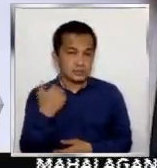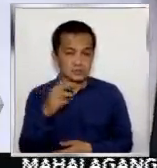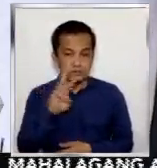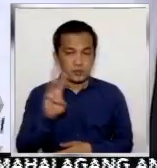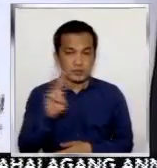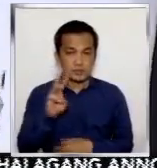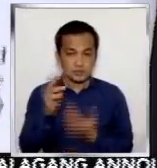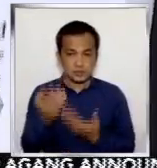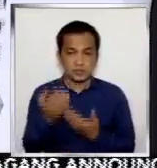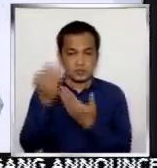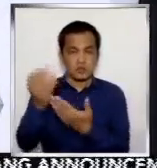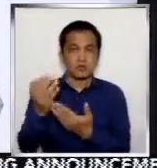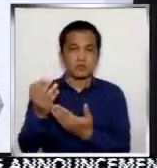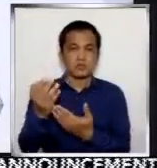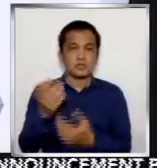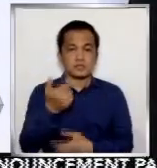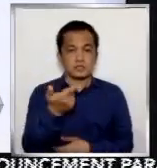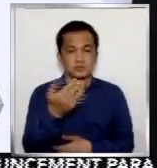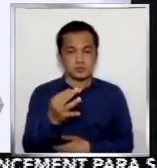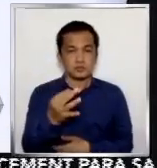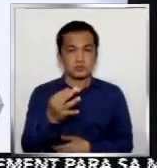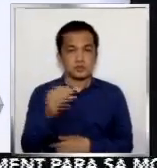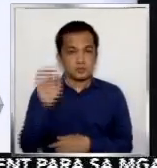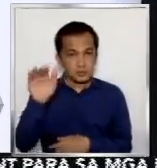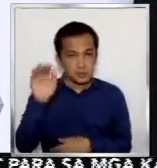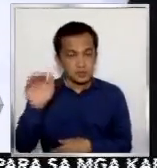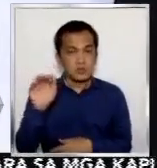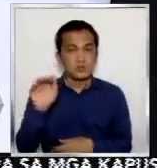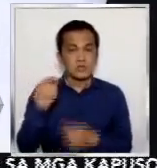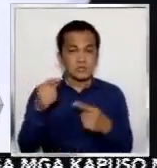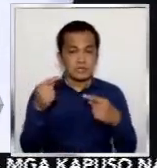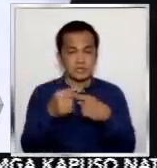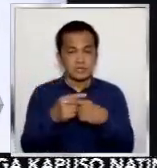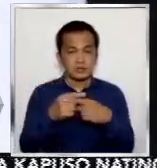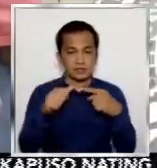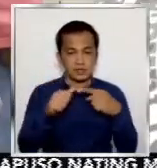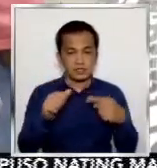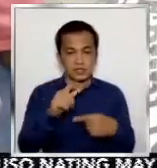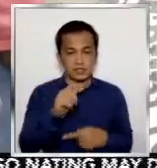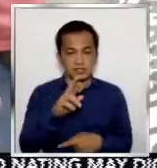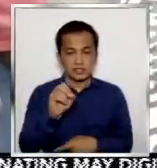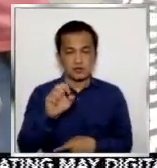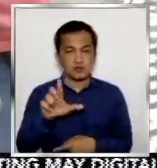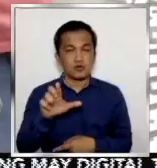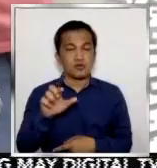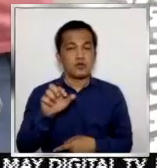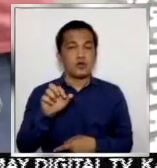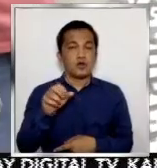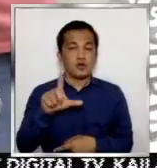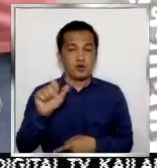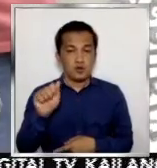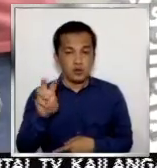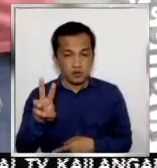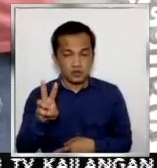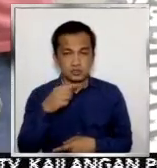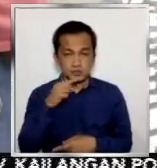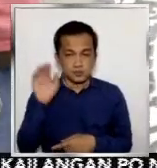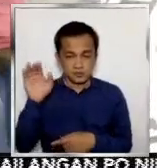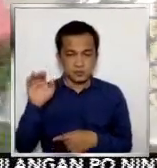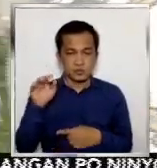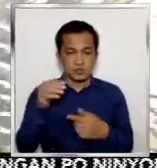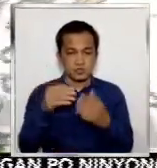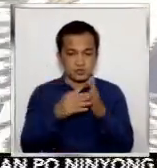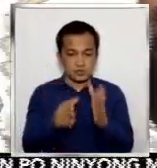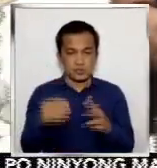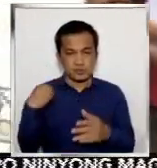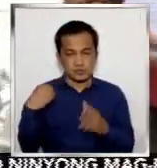ang 29th na petisyon laban sa anti-terror law. Sa petisyon ng ilang estudyante at opisyal ng sangguniang